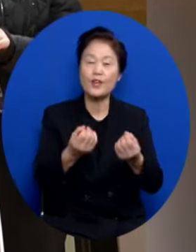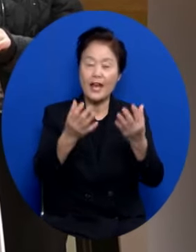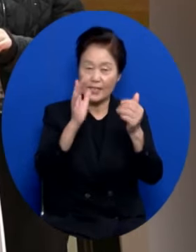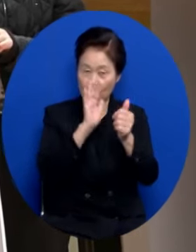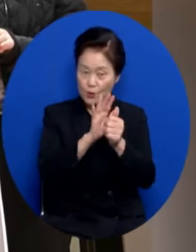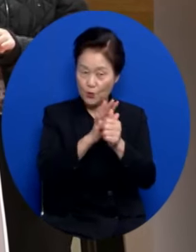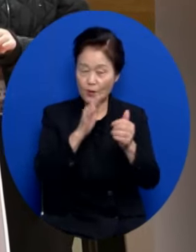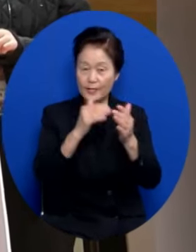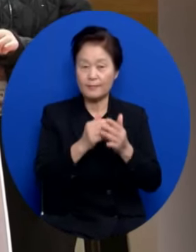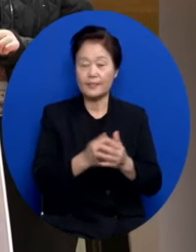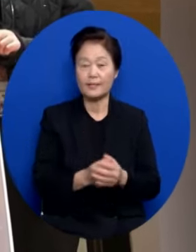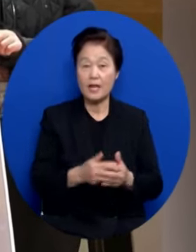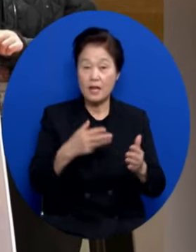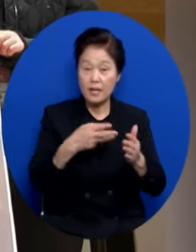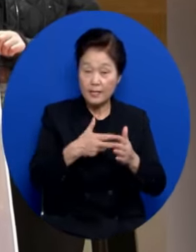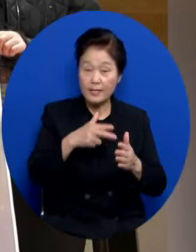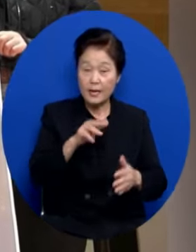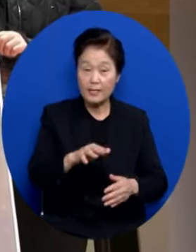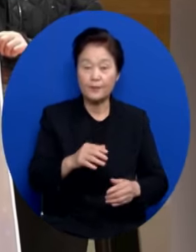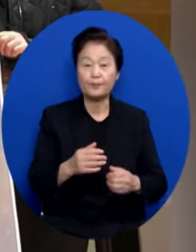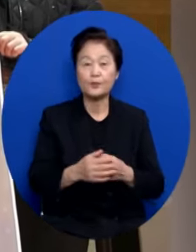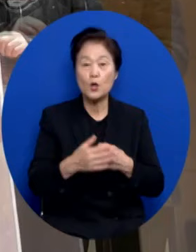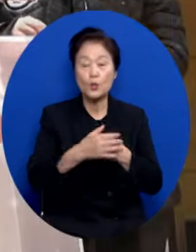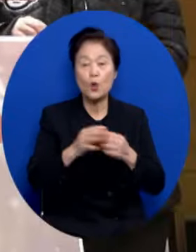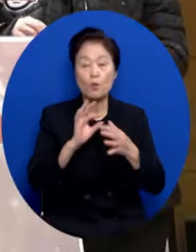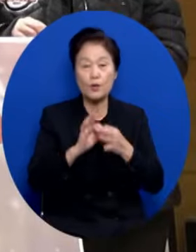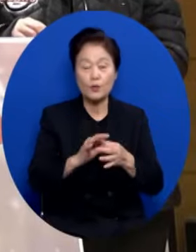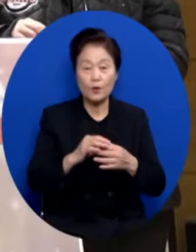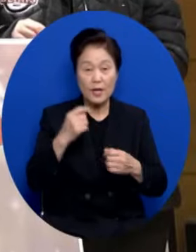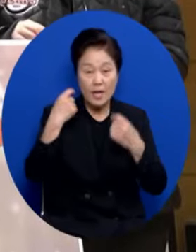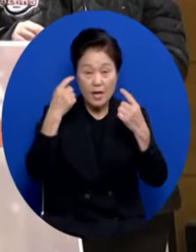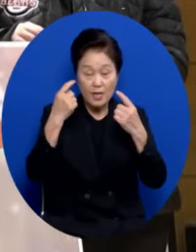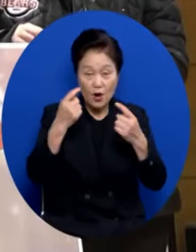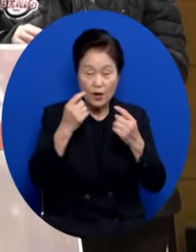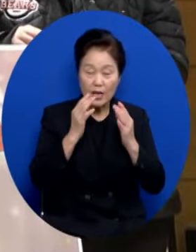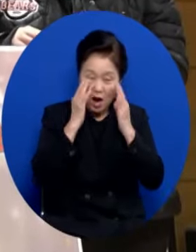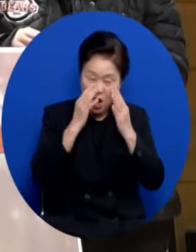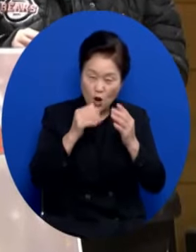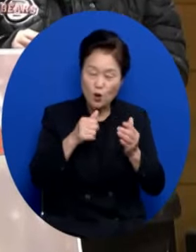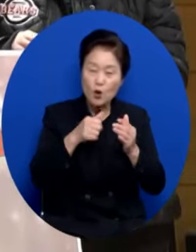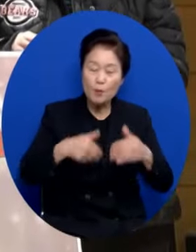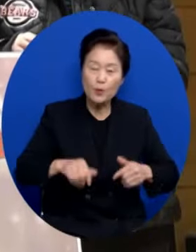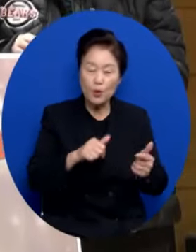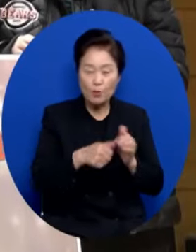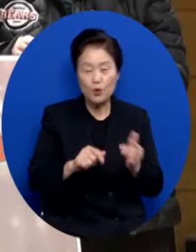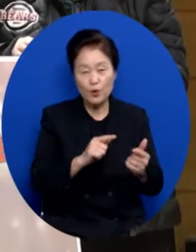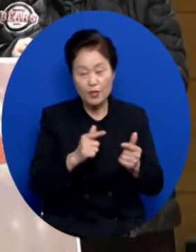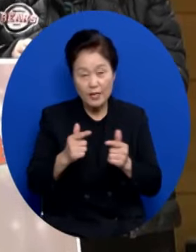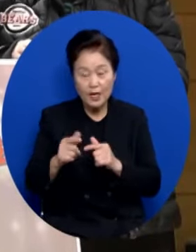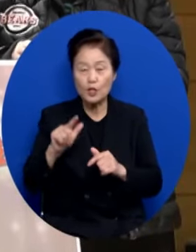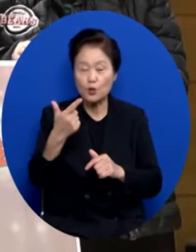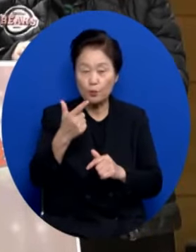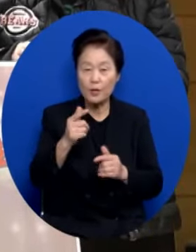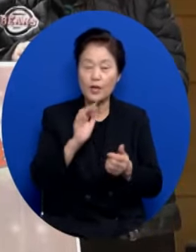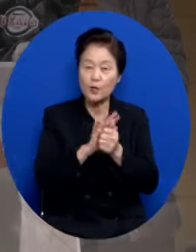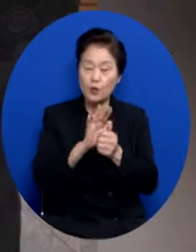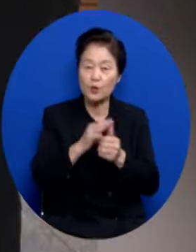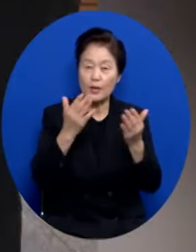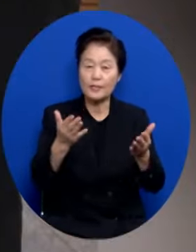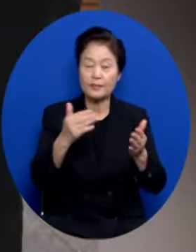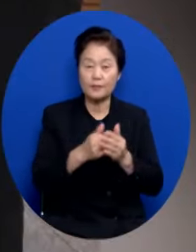후원했습니다. 재단은 대회 지원을 위해 여행용 세면도구 세트 등 기념품 600개를 후원했습니다.